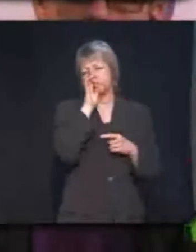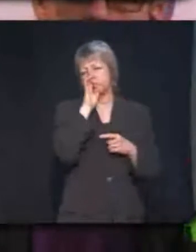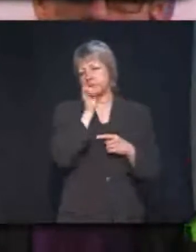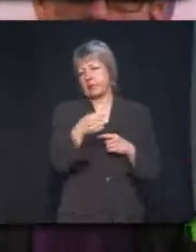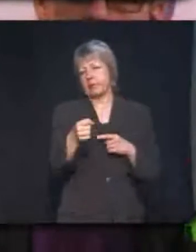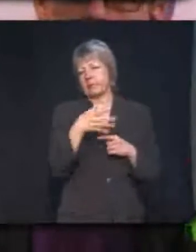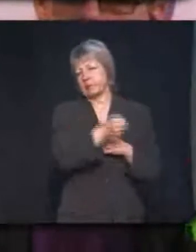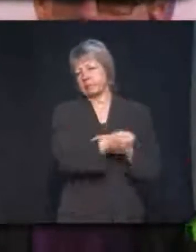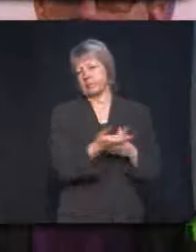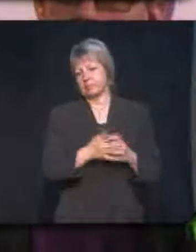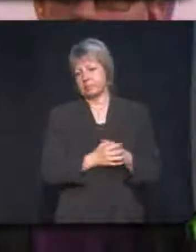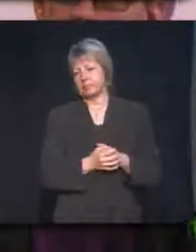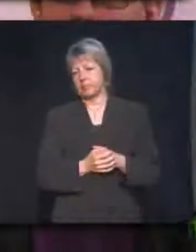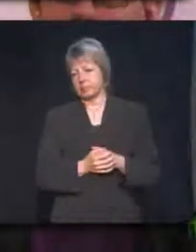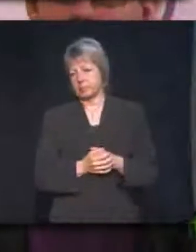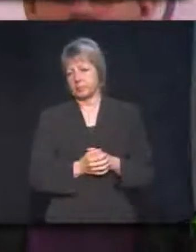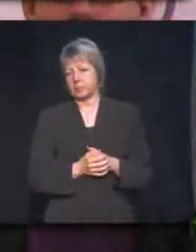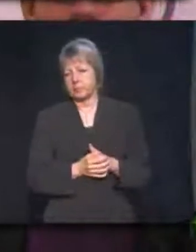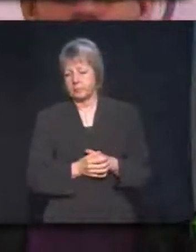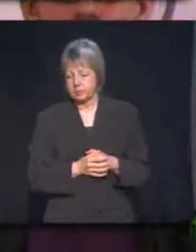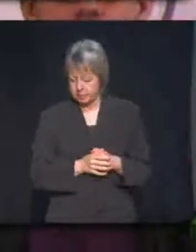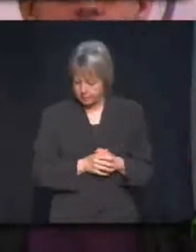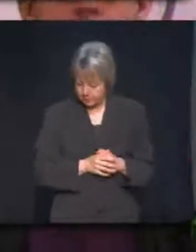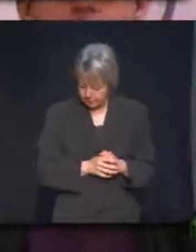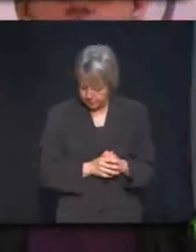nicht geschummelt wird